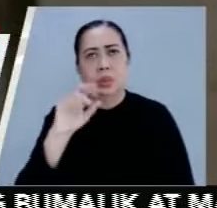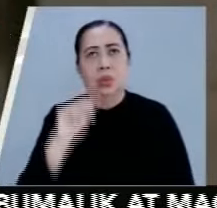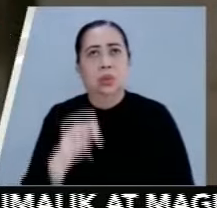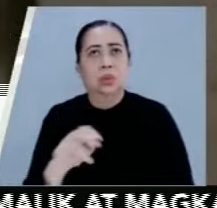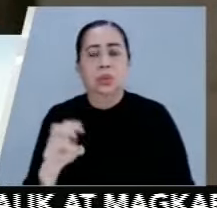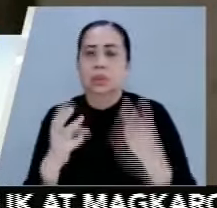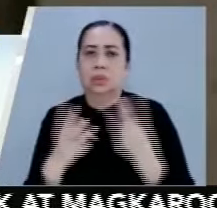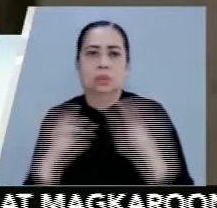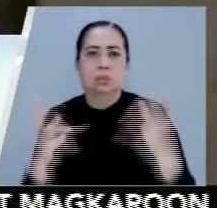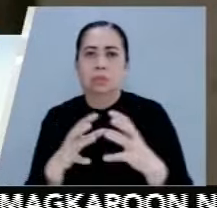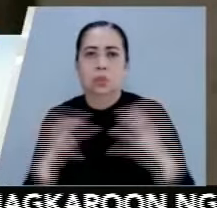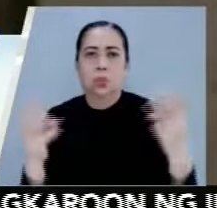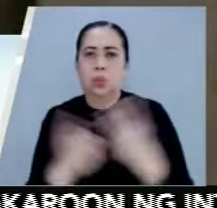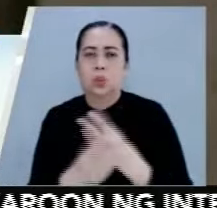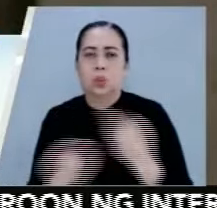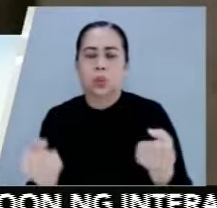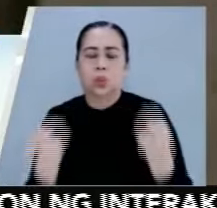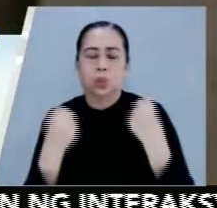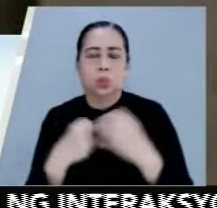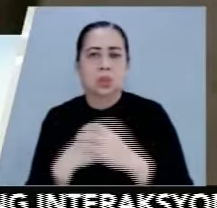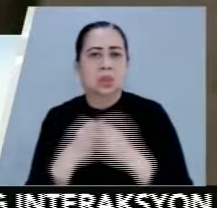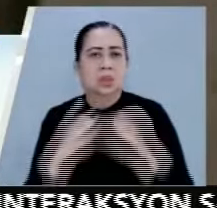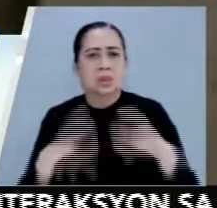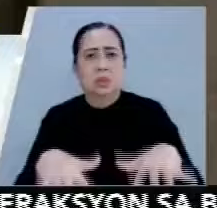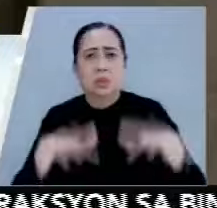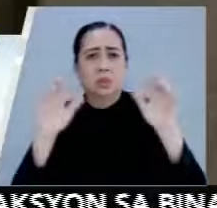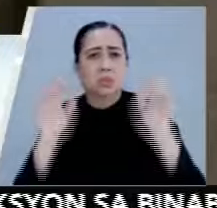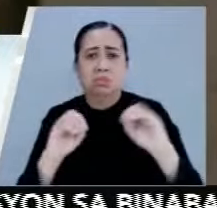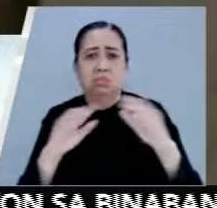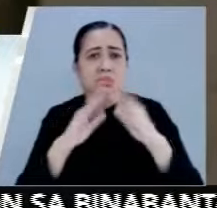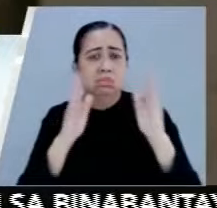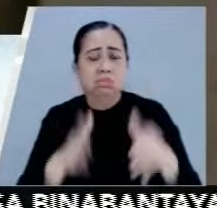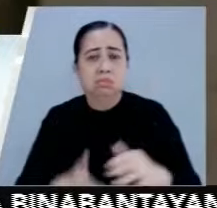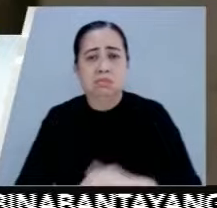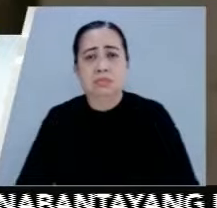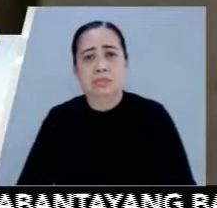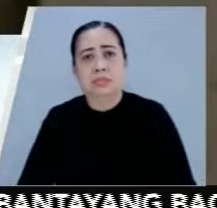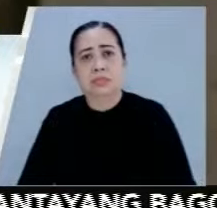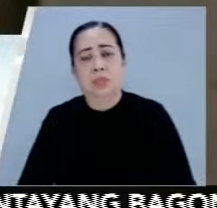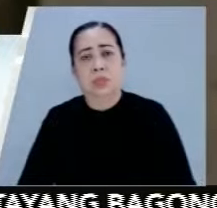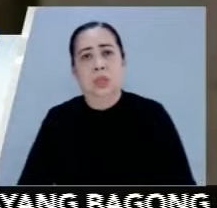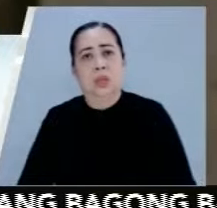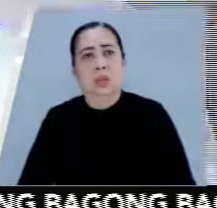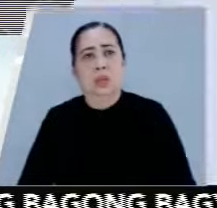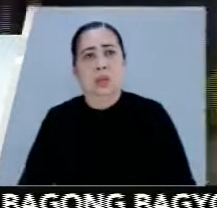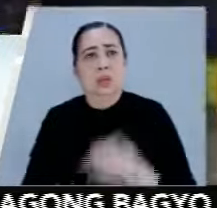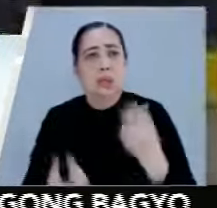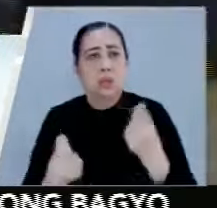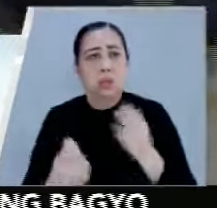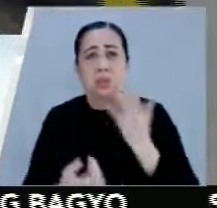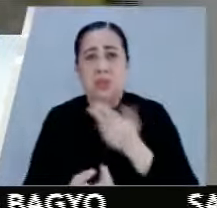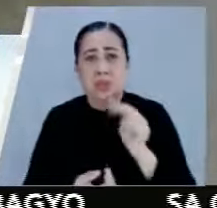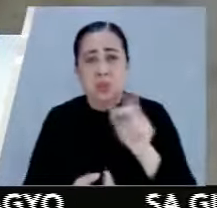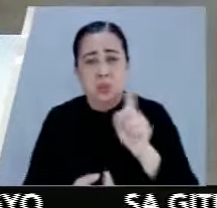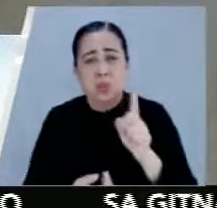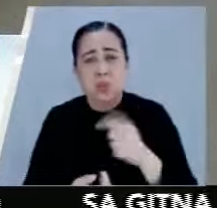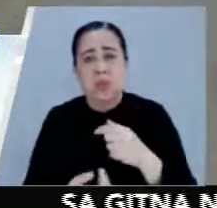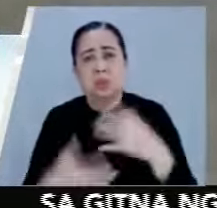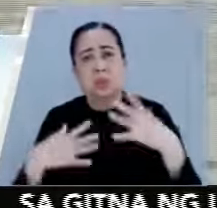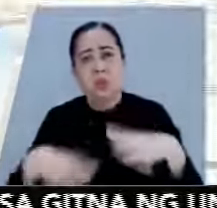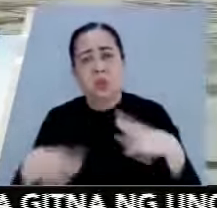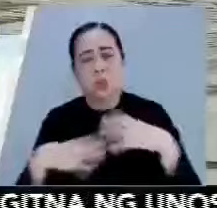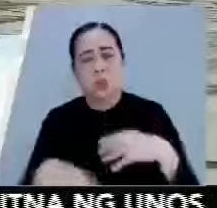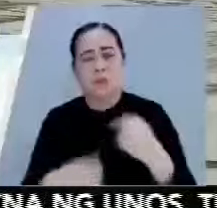at marami pong na Lubog at nawala ng bahay so mga use clothing po ang kailangan po namin tulong-tulong naman ang mga